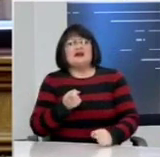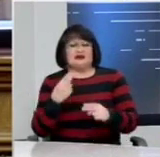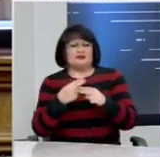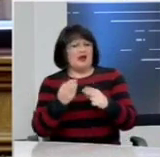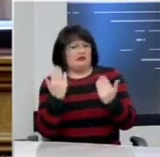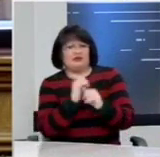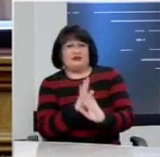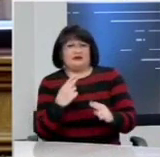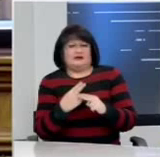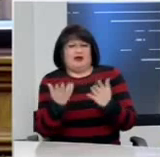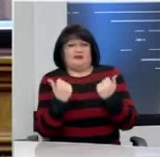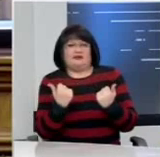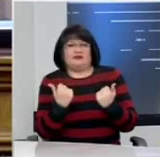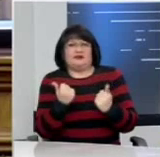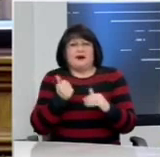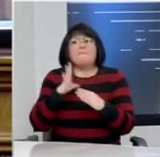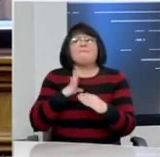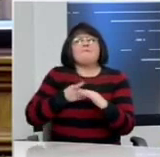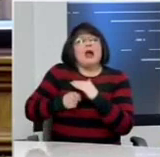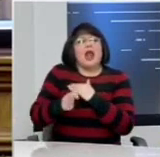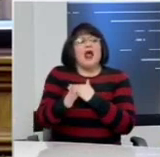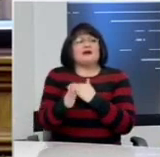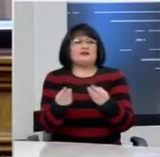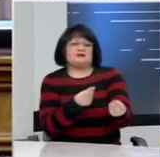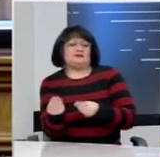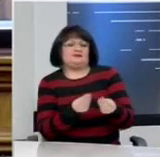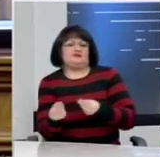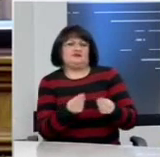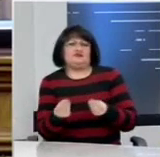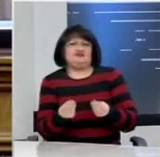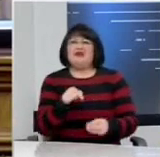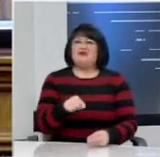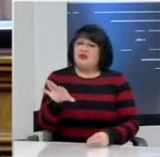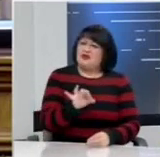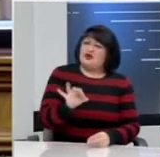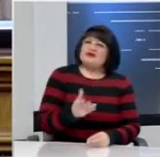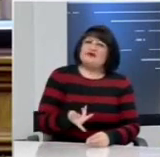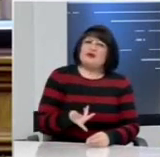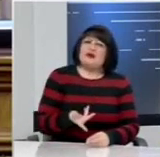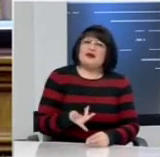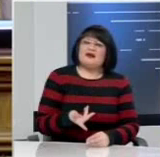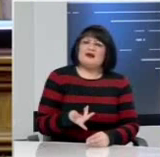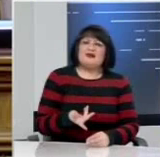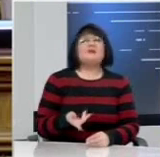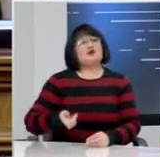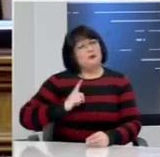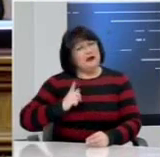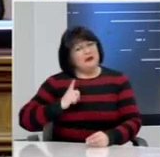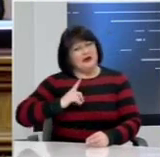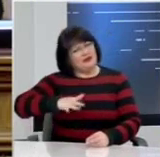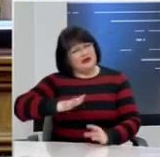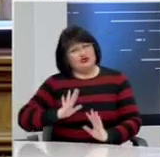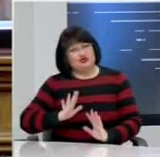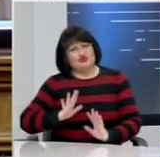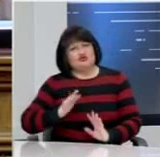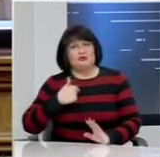αναξιοκρατικά και κριτήρια πελατειακής δοσοληψίας ήταν κάτι το οποίο μπορεί κανείς να το ανέμενε.